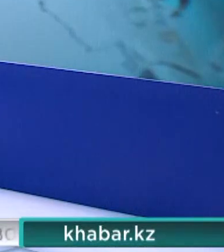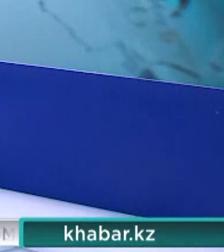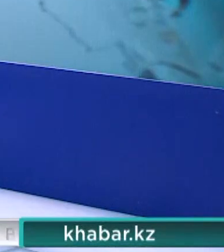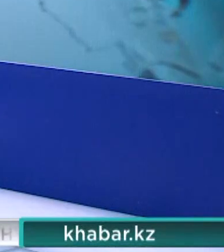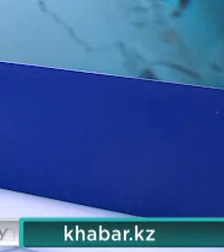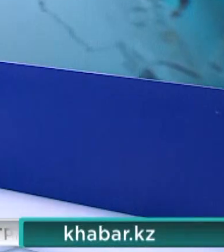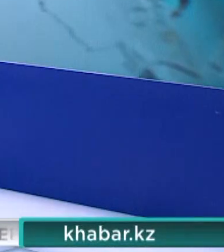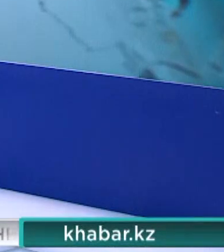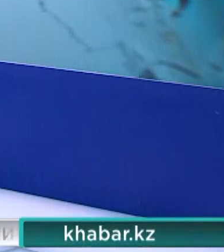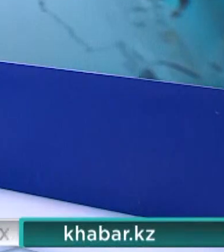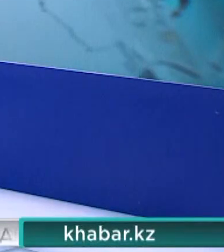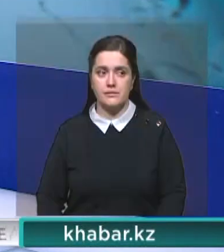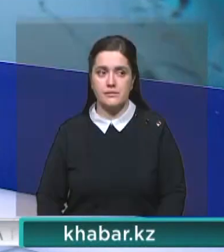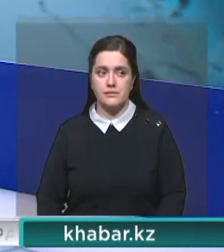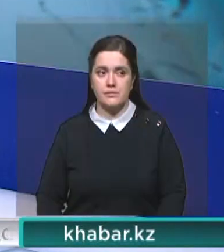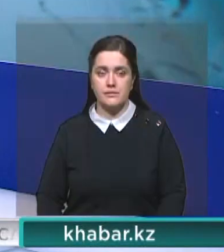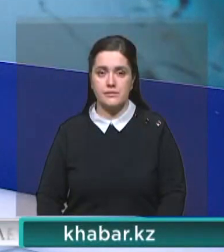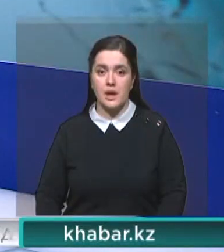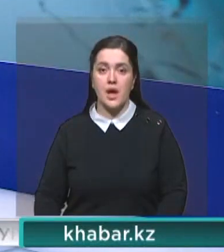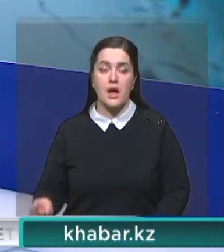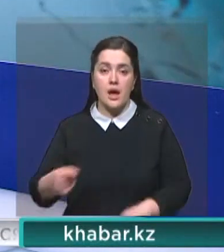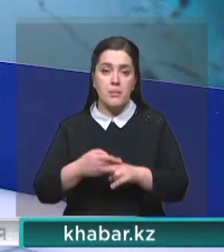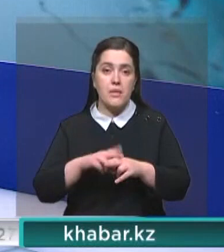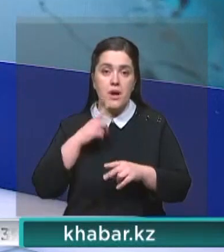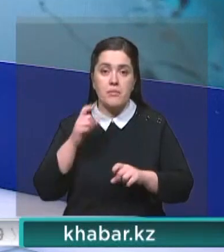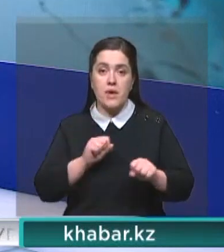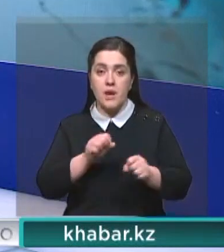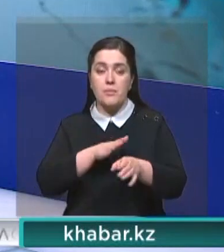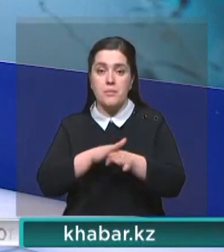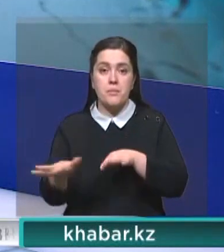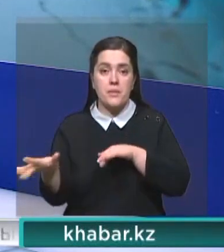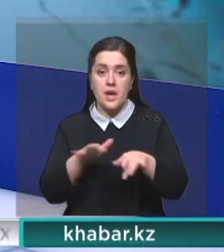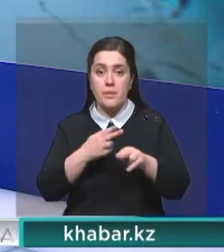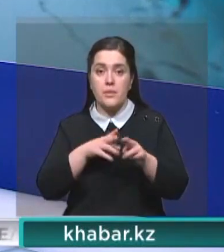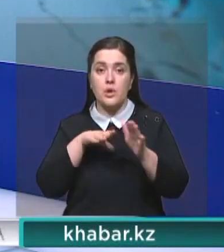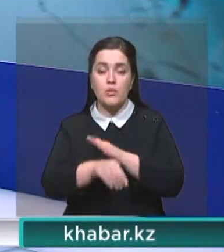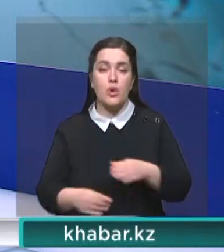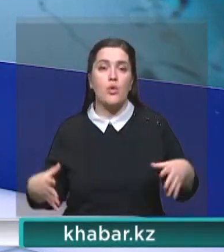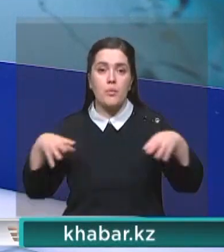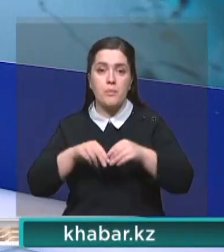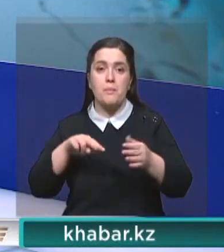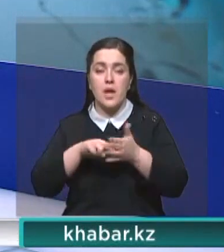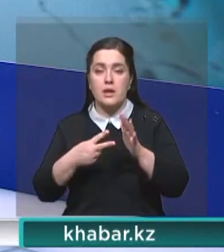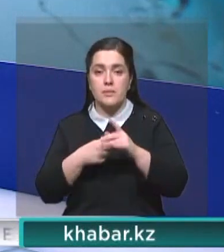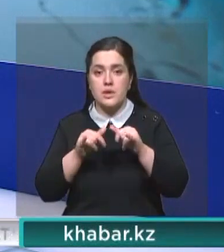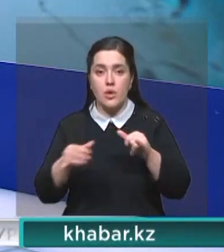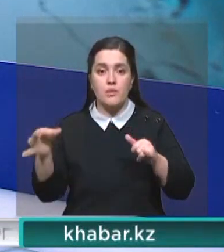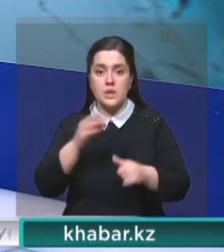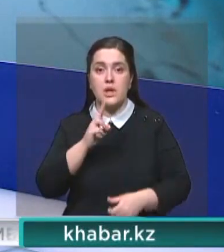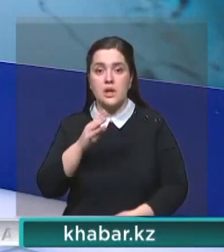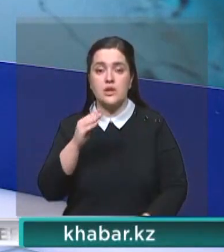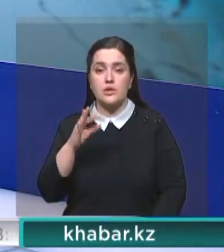нагаева об общественно-политической обстановки в регионе и о ходе исполнения мероприятий предусмотренных комплексным планом развития